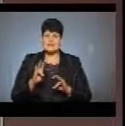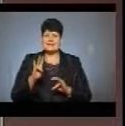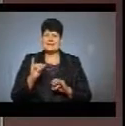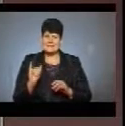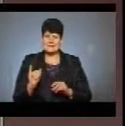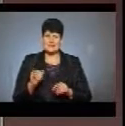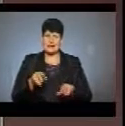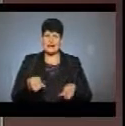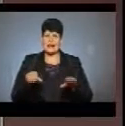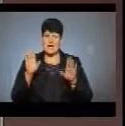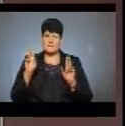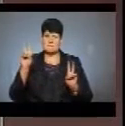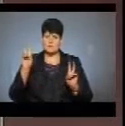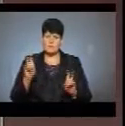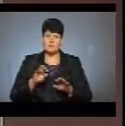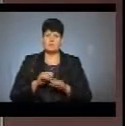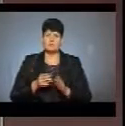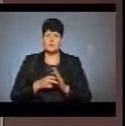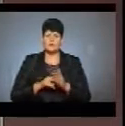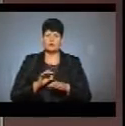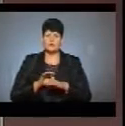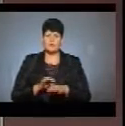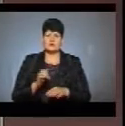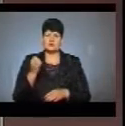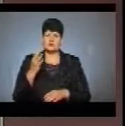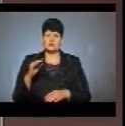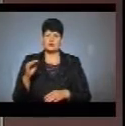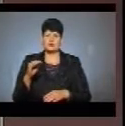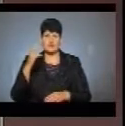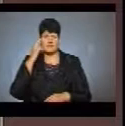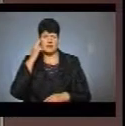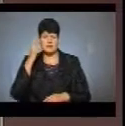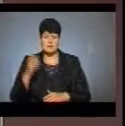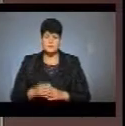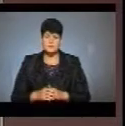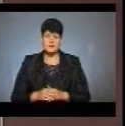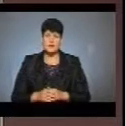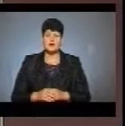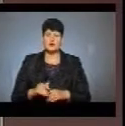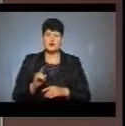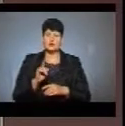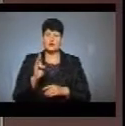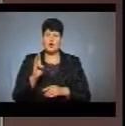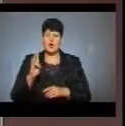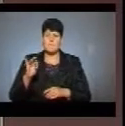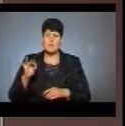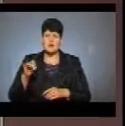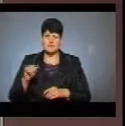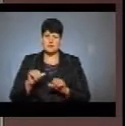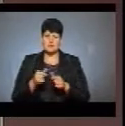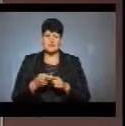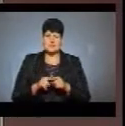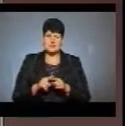капітуляції» ветерани планують провести в Києві 14 жовтня, повідомив Назар Сарабун. Нормандський формат – це тип зустрічей